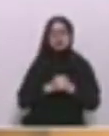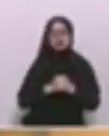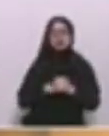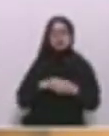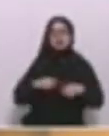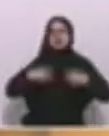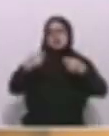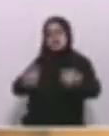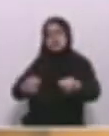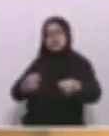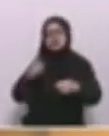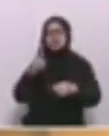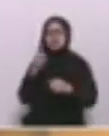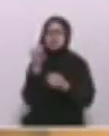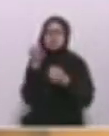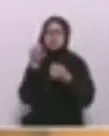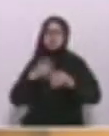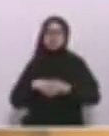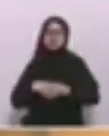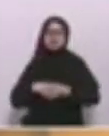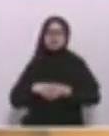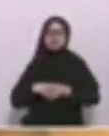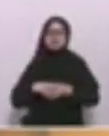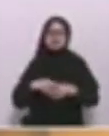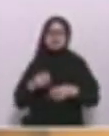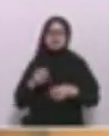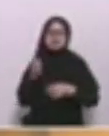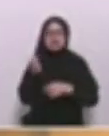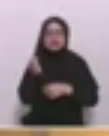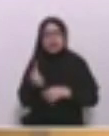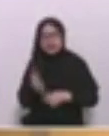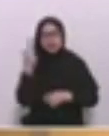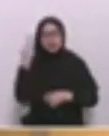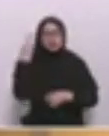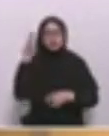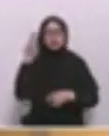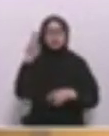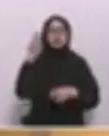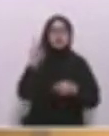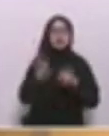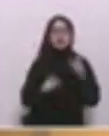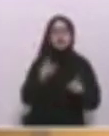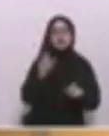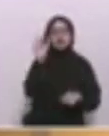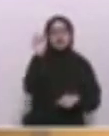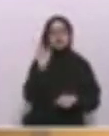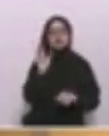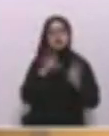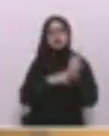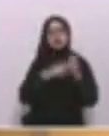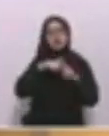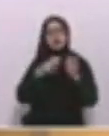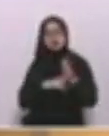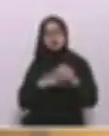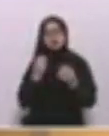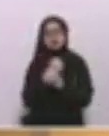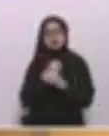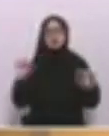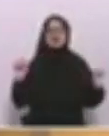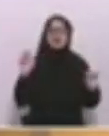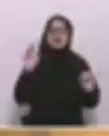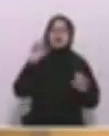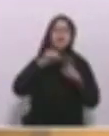semacam satu keringanan satu keringanan kepada semua pelaku UMKM kita ini untuk apa membebaskan pajak